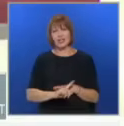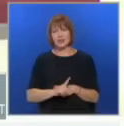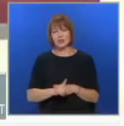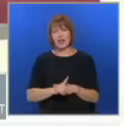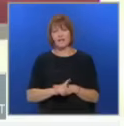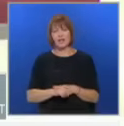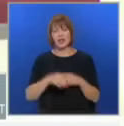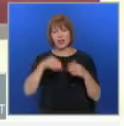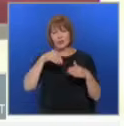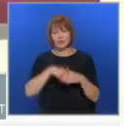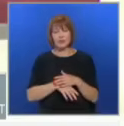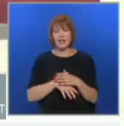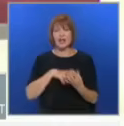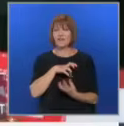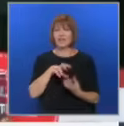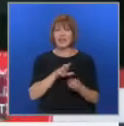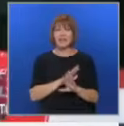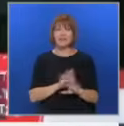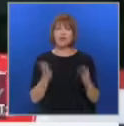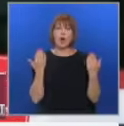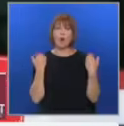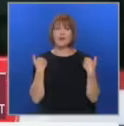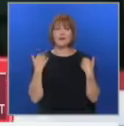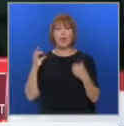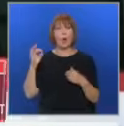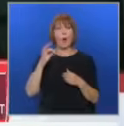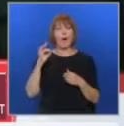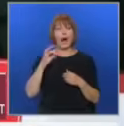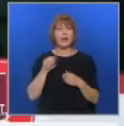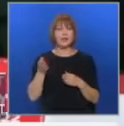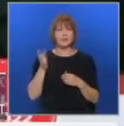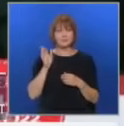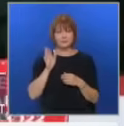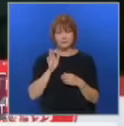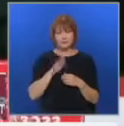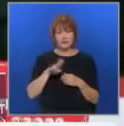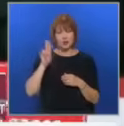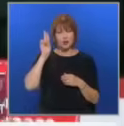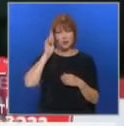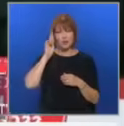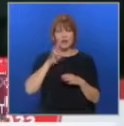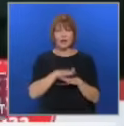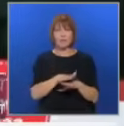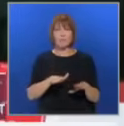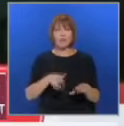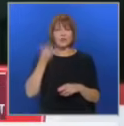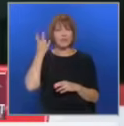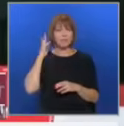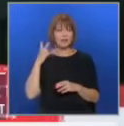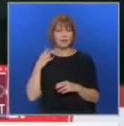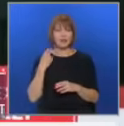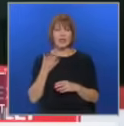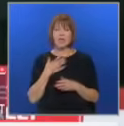потънали в опиоидна криза. Завършва университета в Охайо, а после и Йейл. Служи като морски пехотинец, развива и